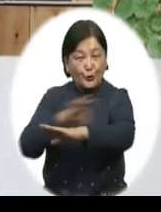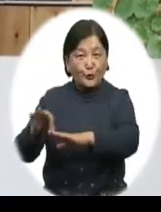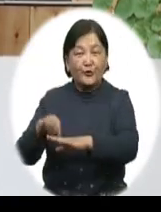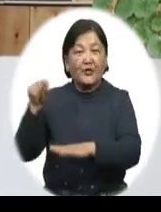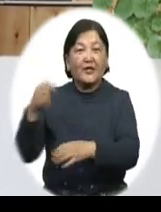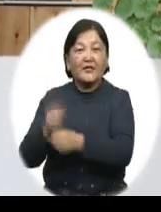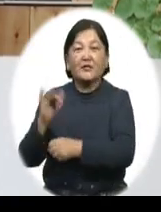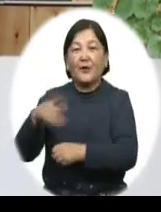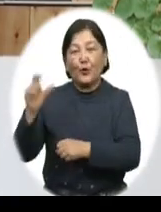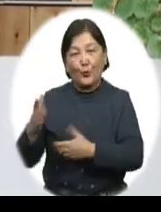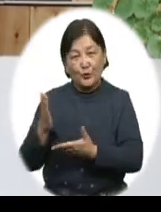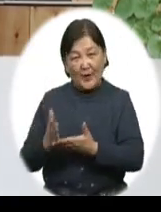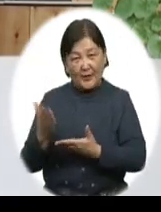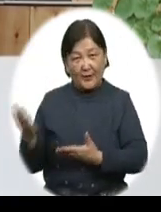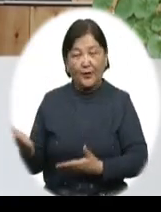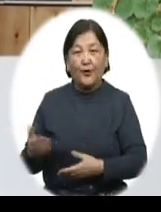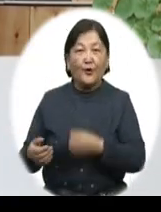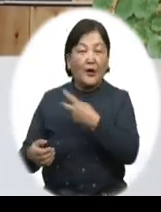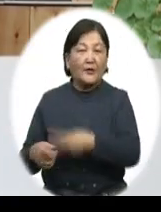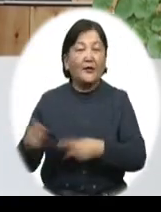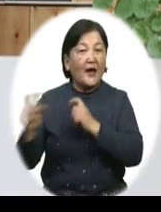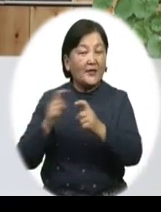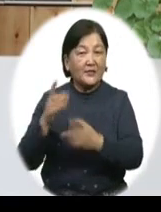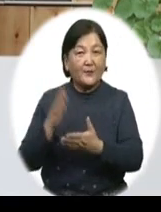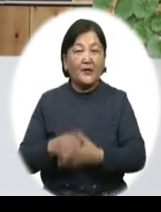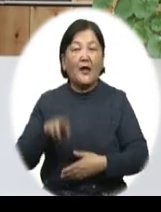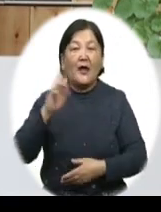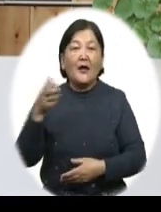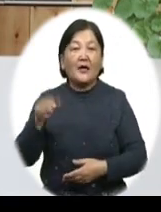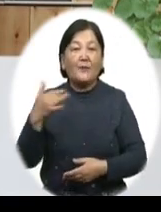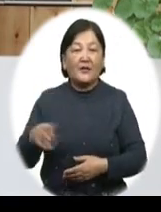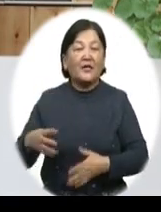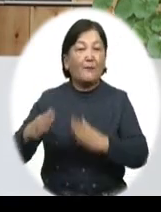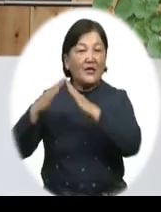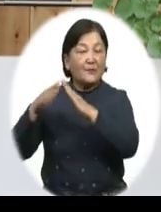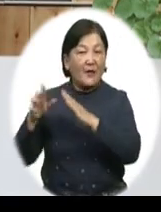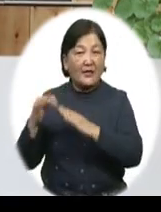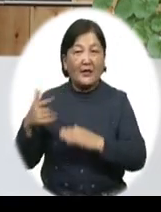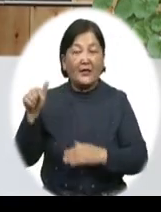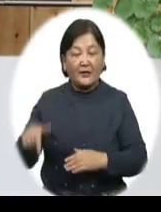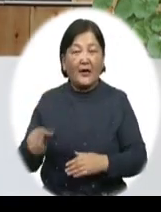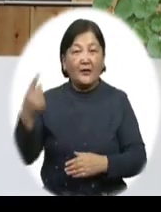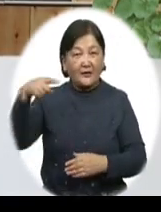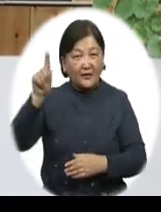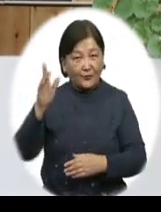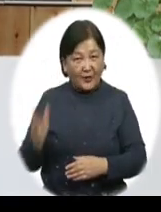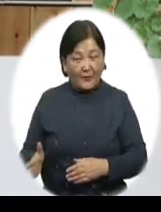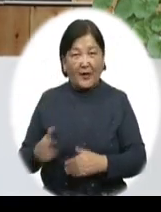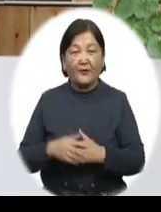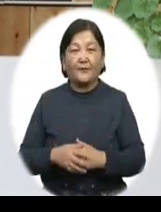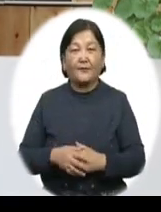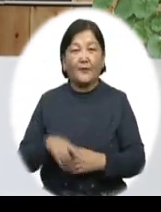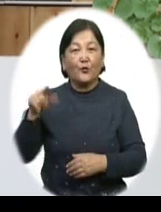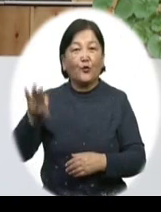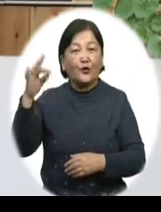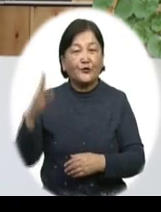байгаа ажилчид, за мөн түнш харилцагч нар нь, за мөн капитал, байшин барилга, нөөц гэсэн эдгээр нөөцүүд маань бол орц дээр байдаг. Бол энэ